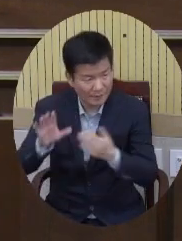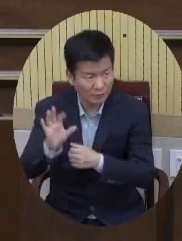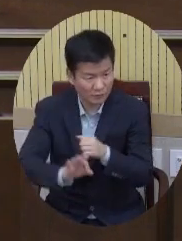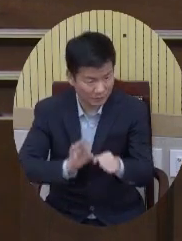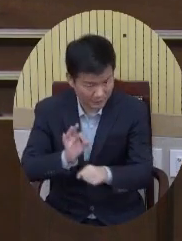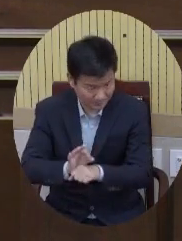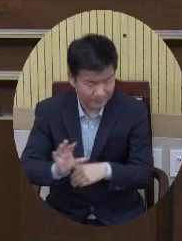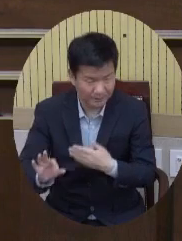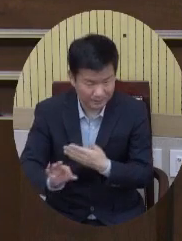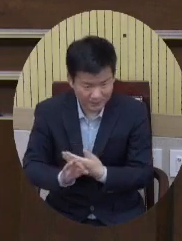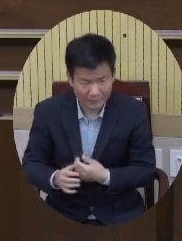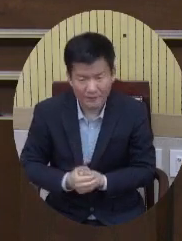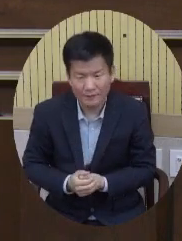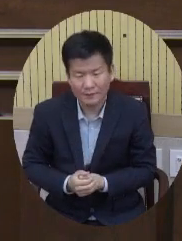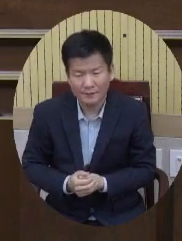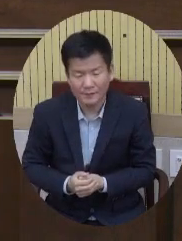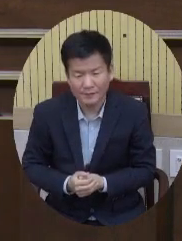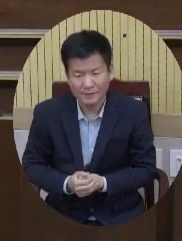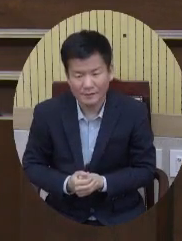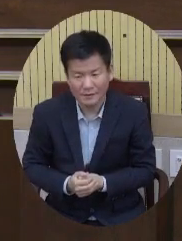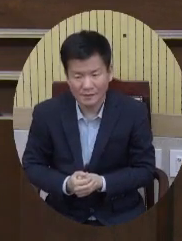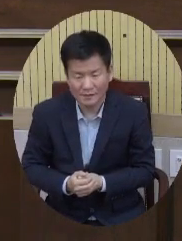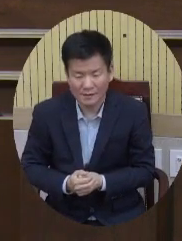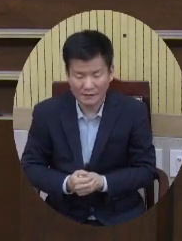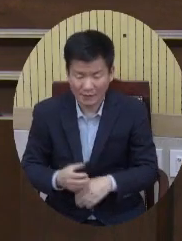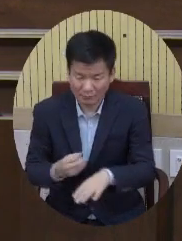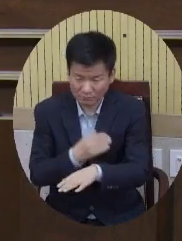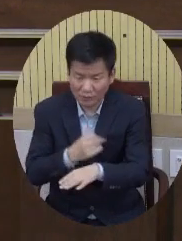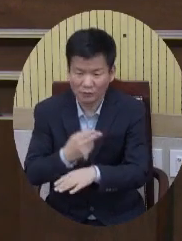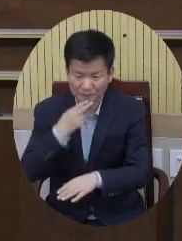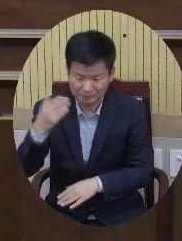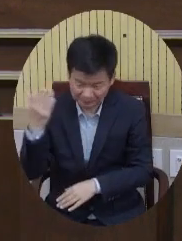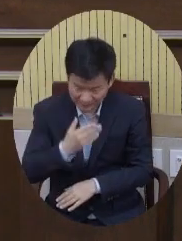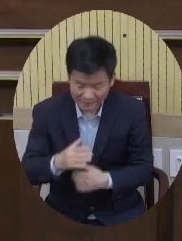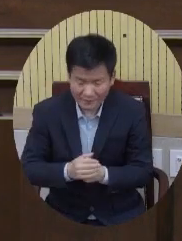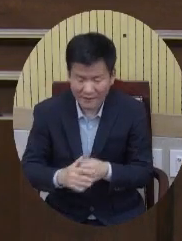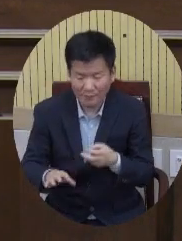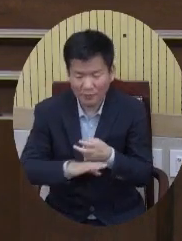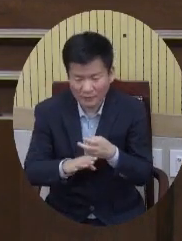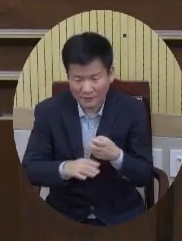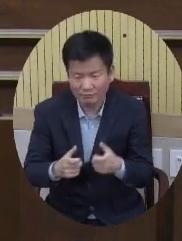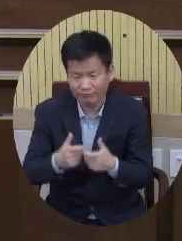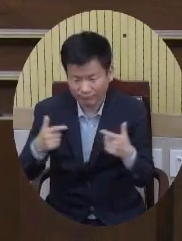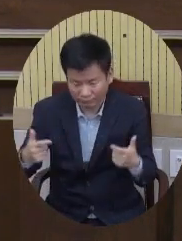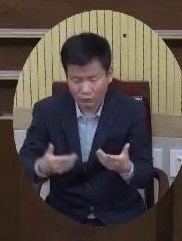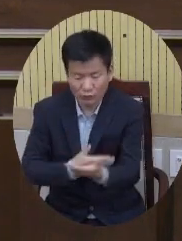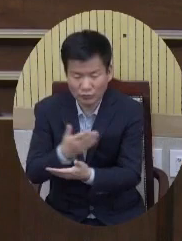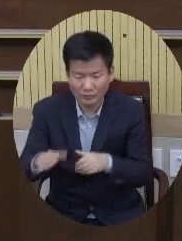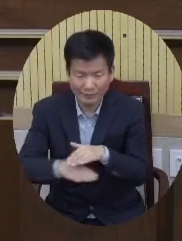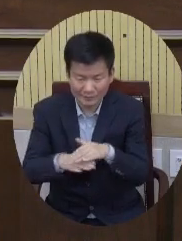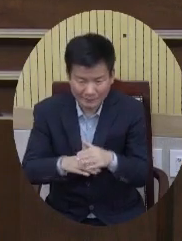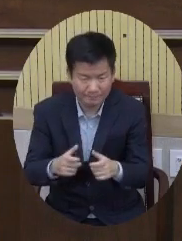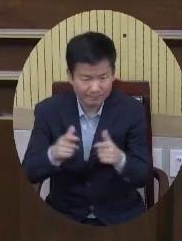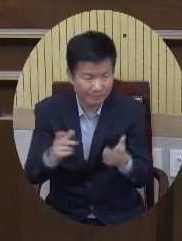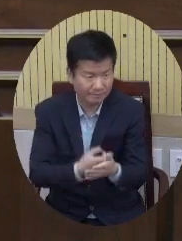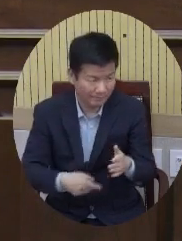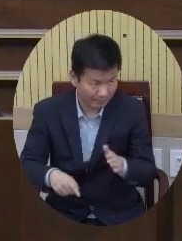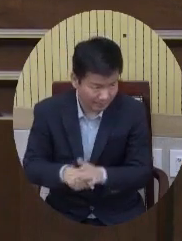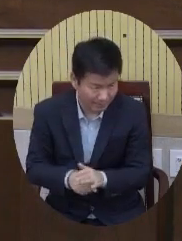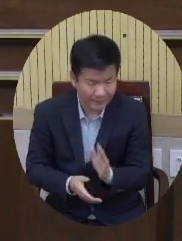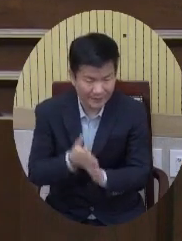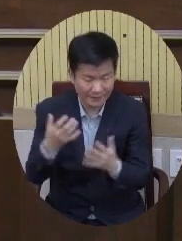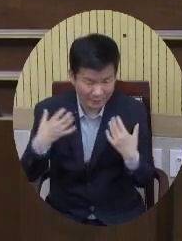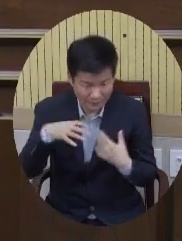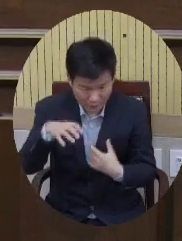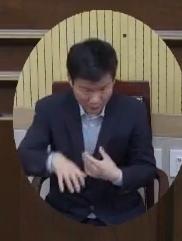10년이면 다가오게 될 탈탄소 시대에 맞추어 대중교통의 이용과 공유자동차 활성화에 부응하는데